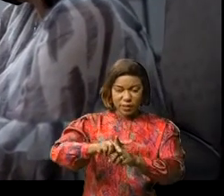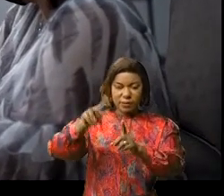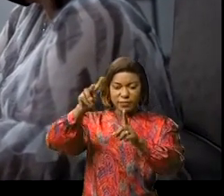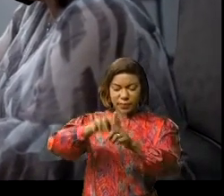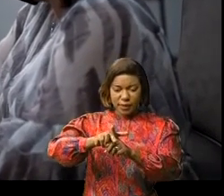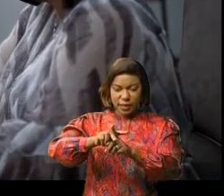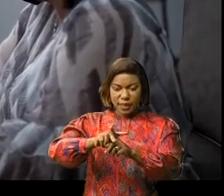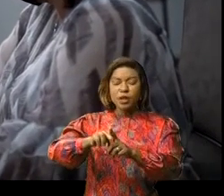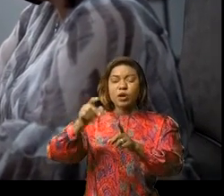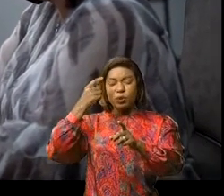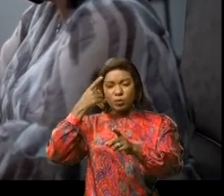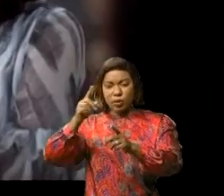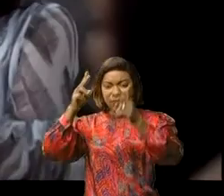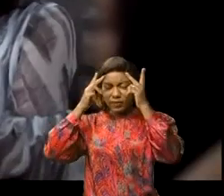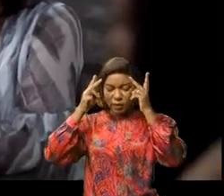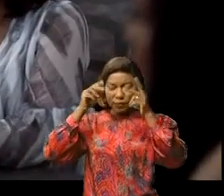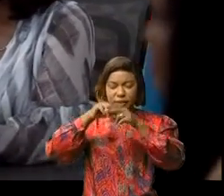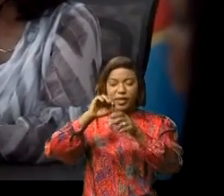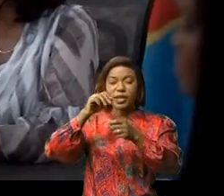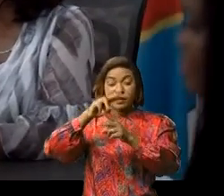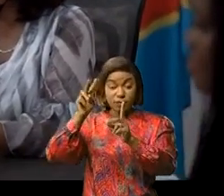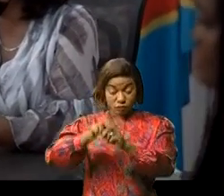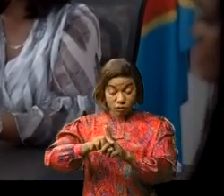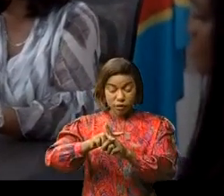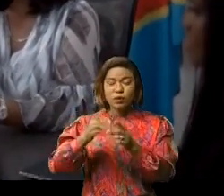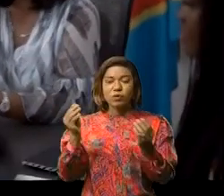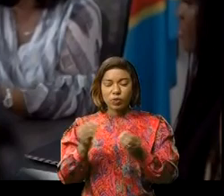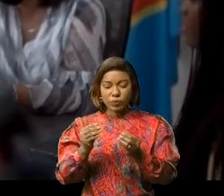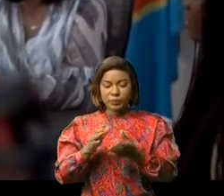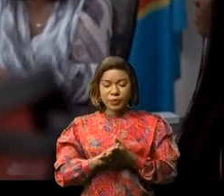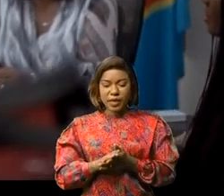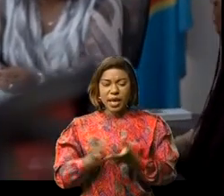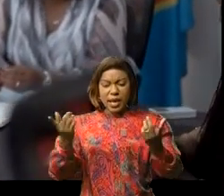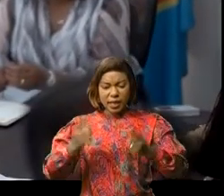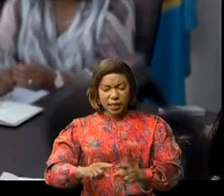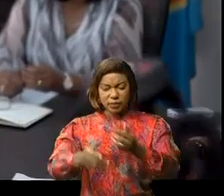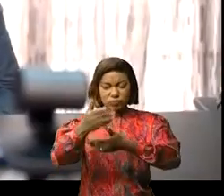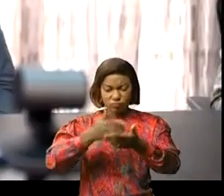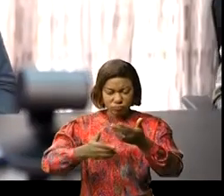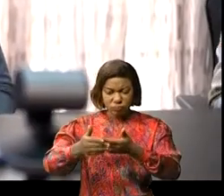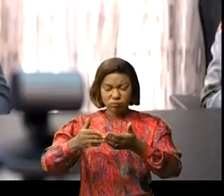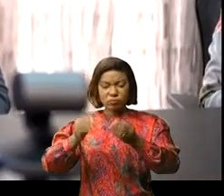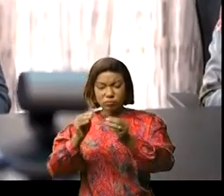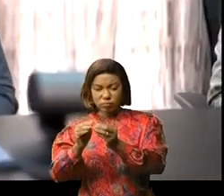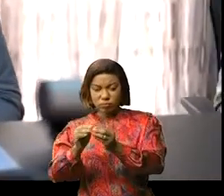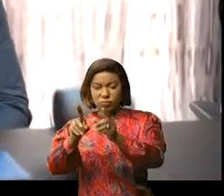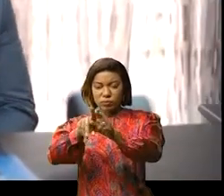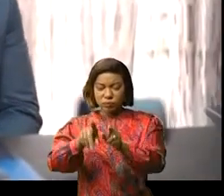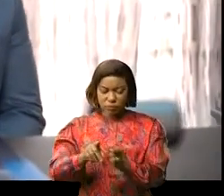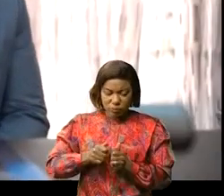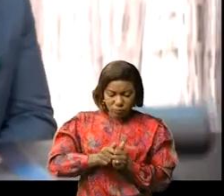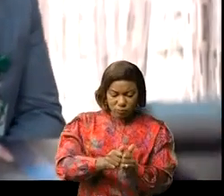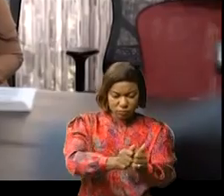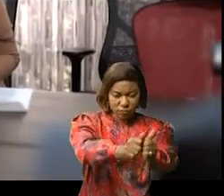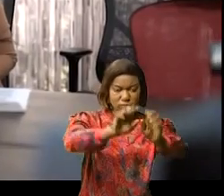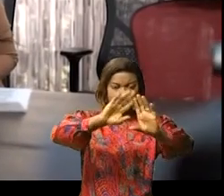liées au conflit. Au cours de ces échanges, l'hôte de la première dame a rassuré de sa disponibilité d'accompagner techniquement la